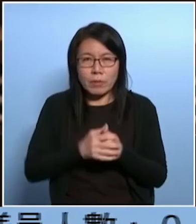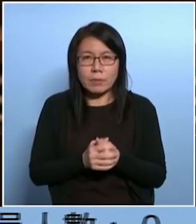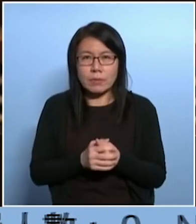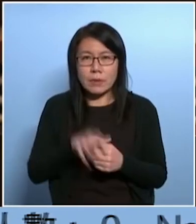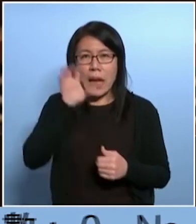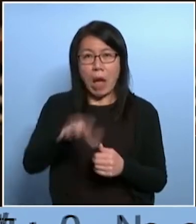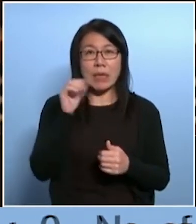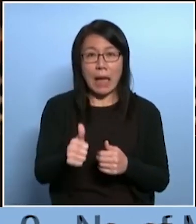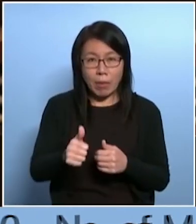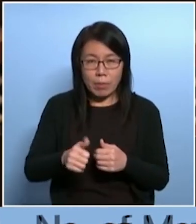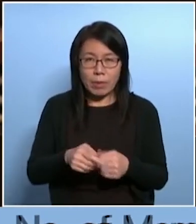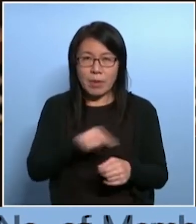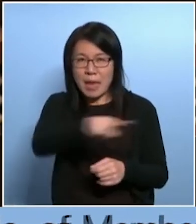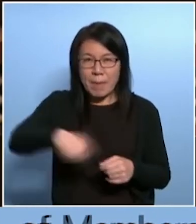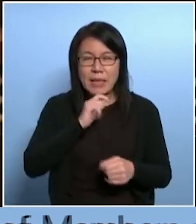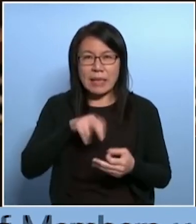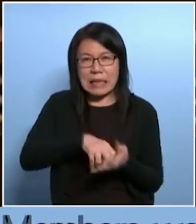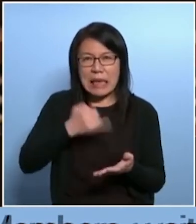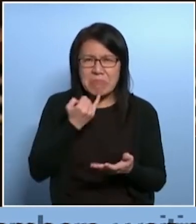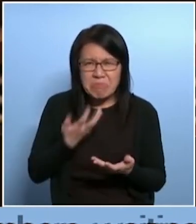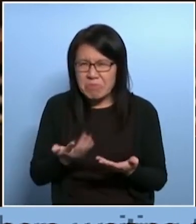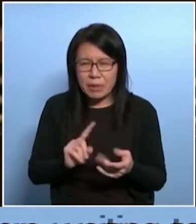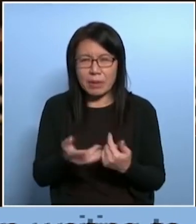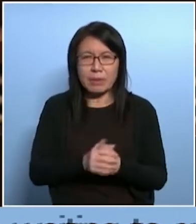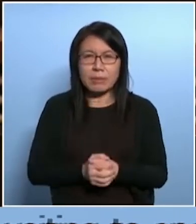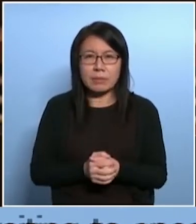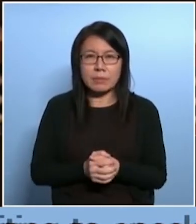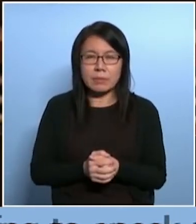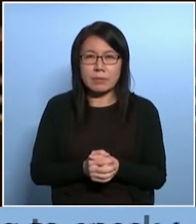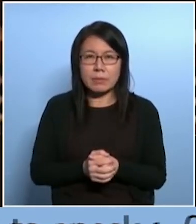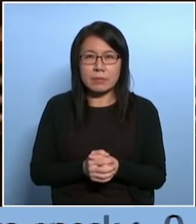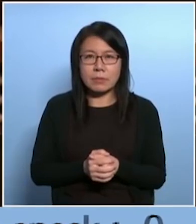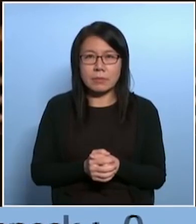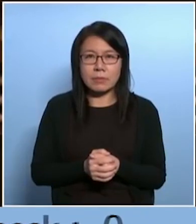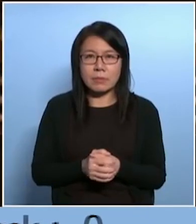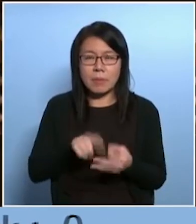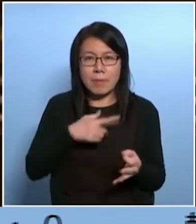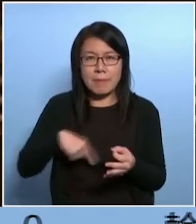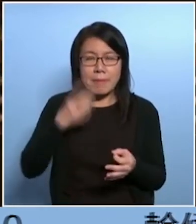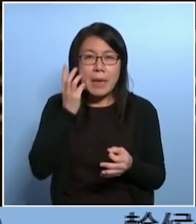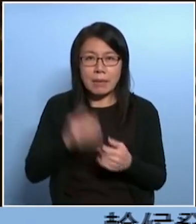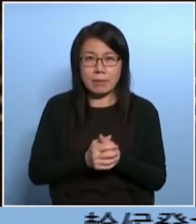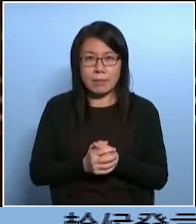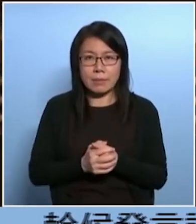樣是罵得對，你班人是契密契密。即是呢，麥美娟議員，